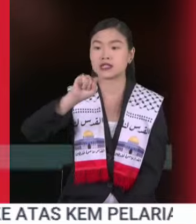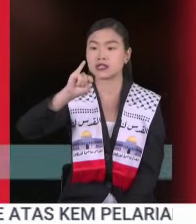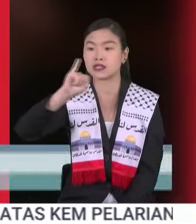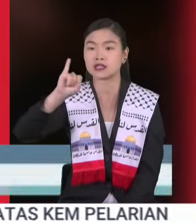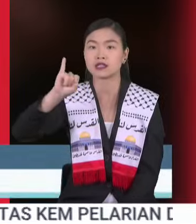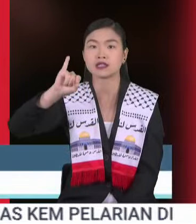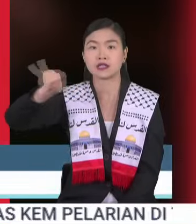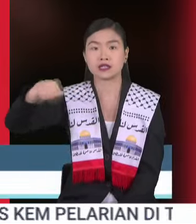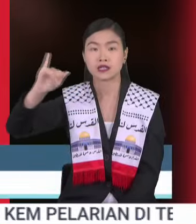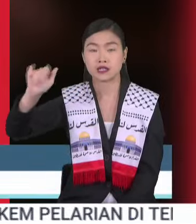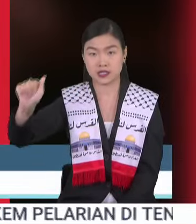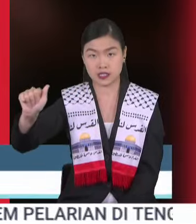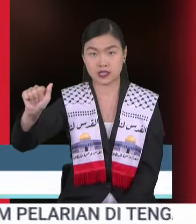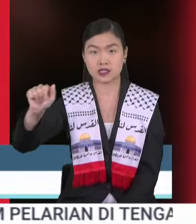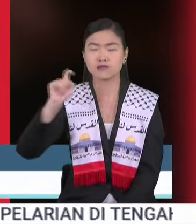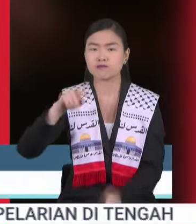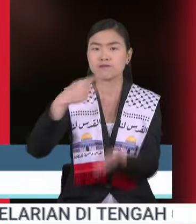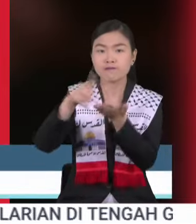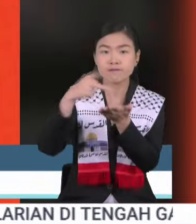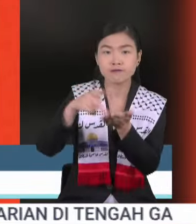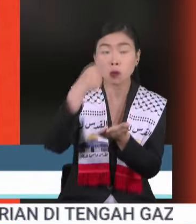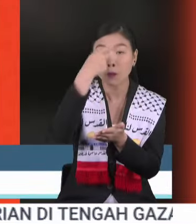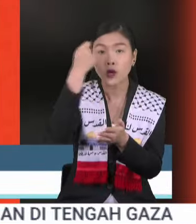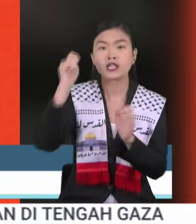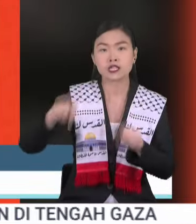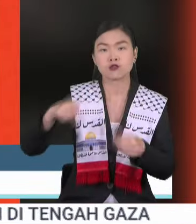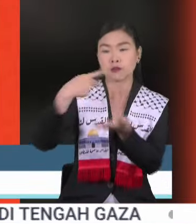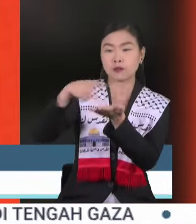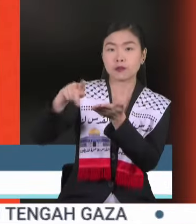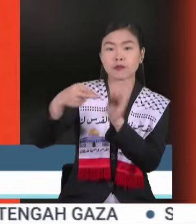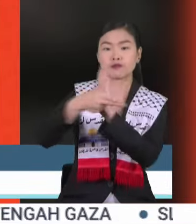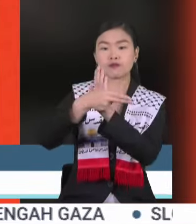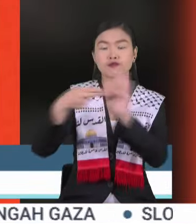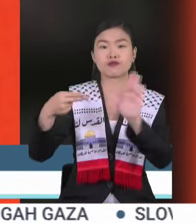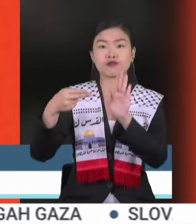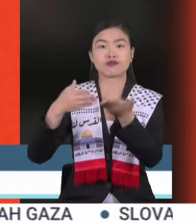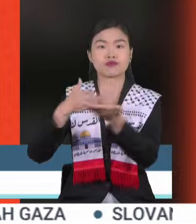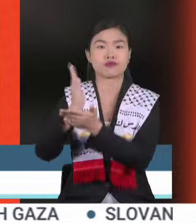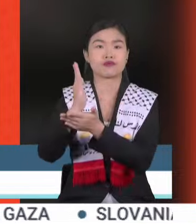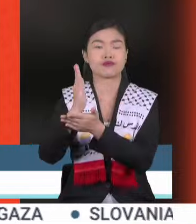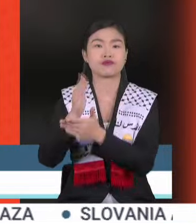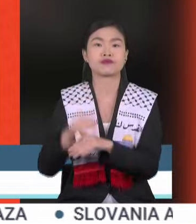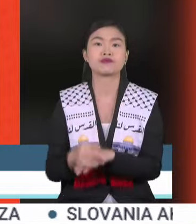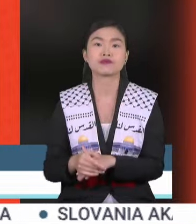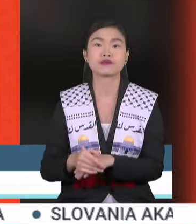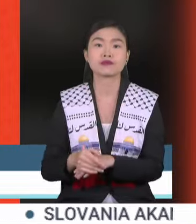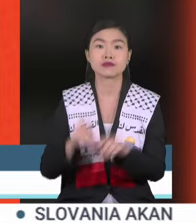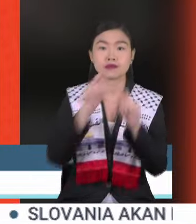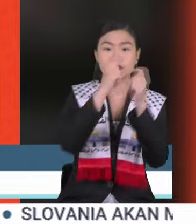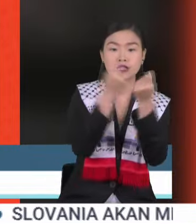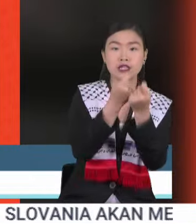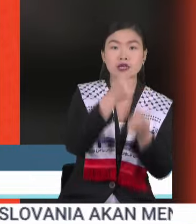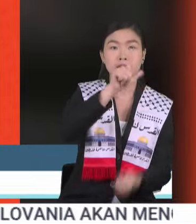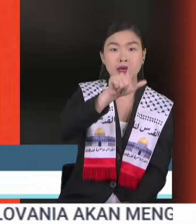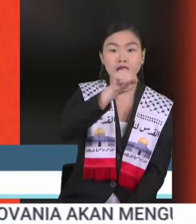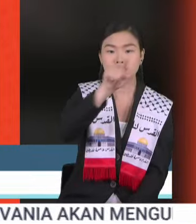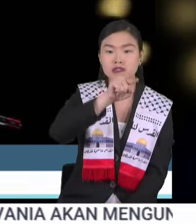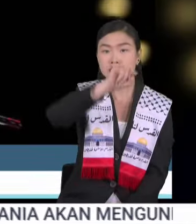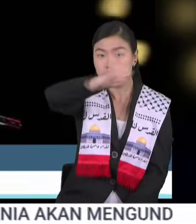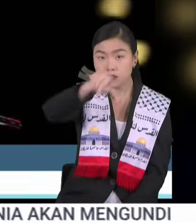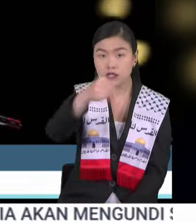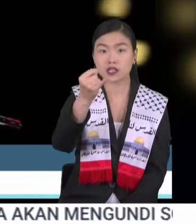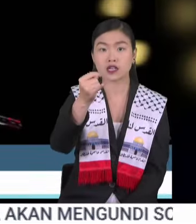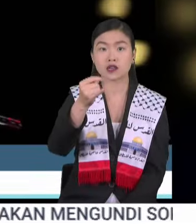Malaysia BAM perlu melakukan bayaran hak imej kepada pemain tersebut. Menurut tim Nizi Jia, LZJ,